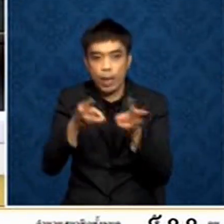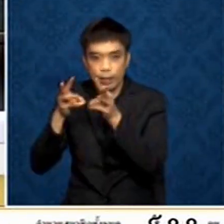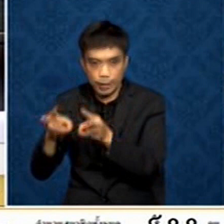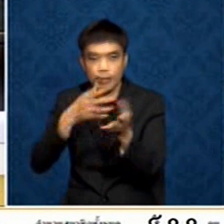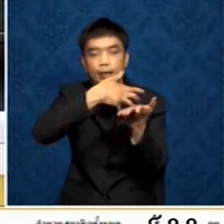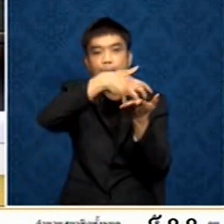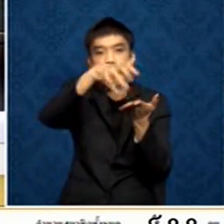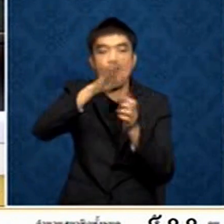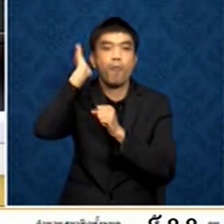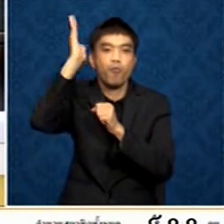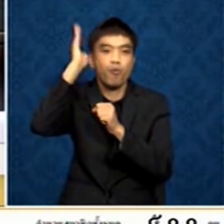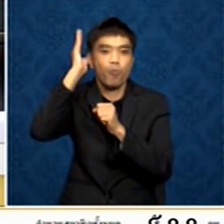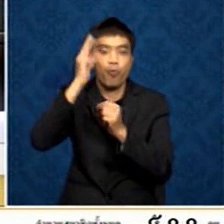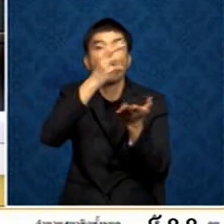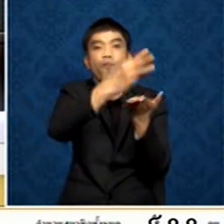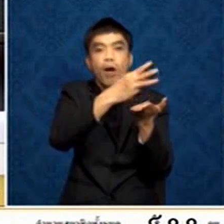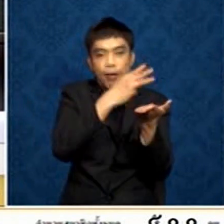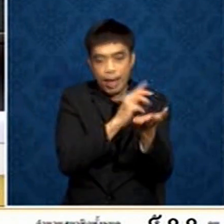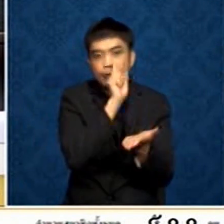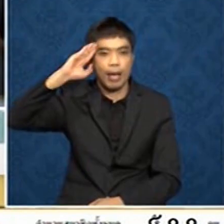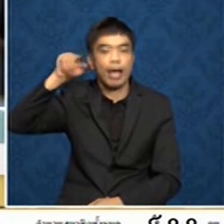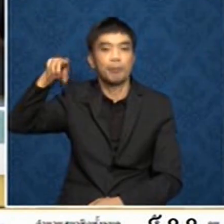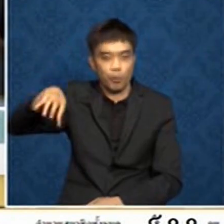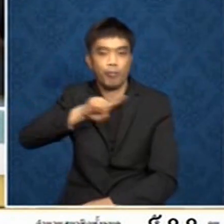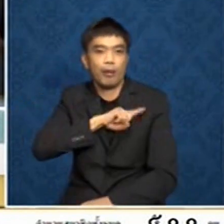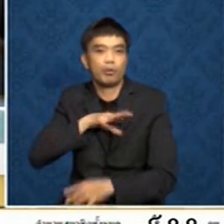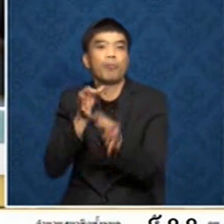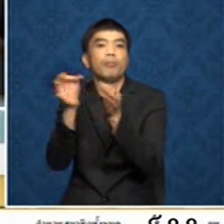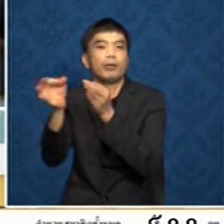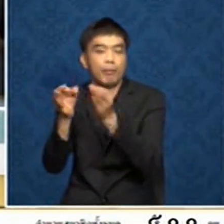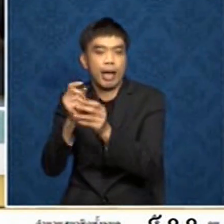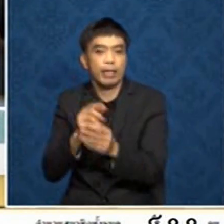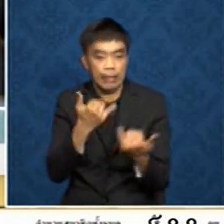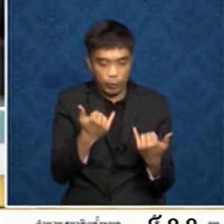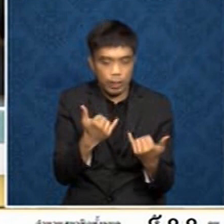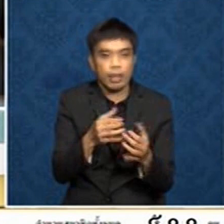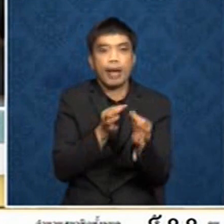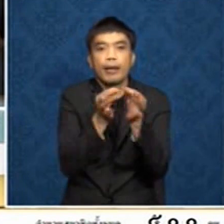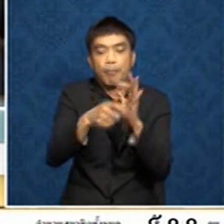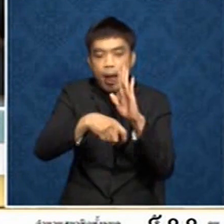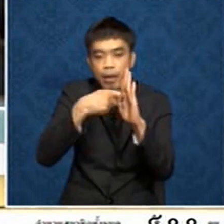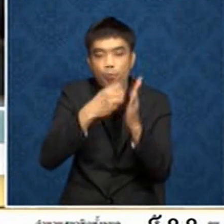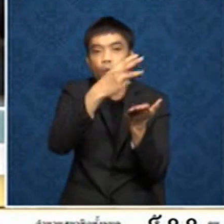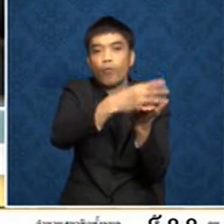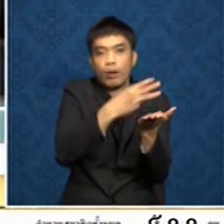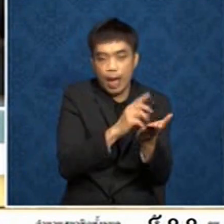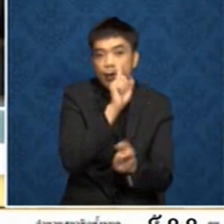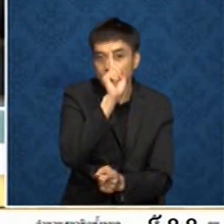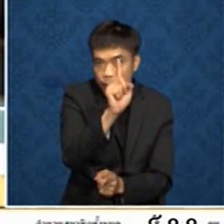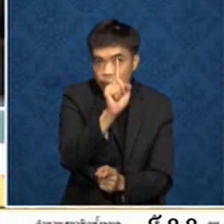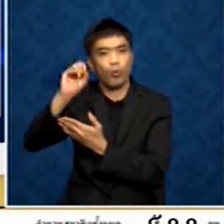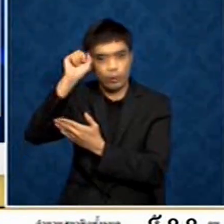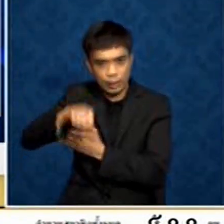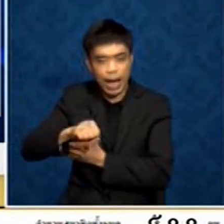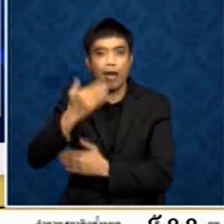โครงสร้างอัตรากำลังของบุคลากรในกระทรวงกลาโหมโดยท่านบอกว่าได้มีการปรับลดลงตามคำแนะนำและที่เคย